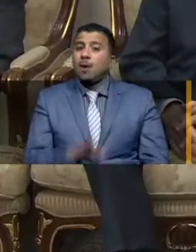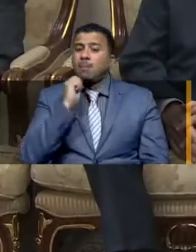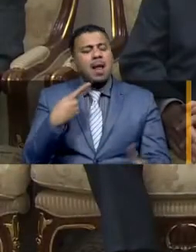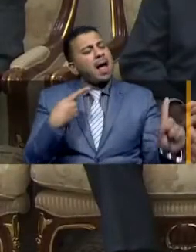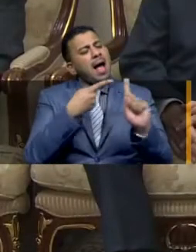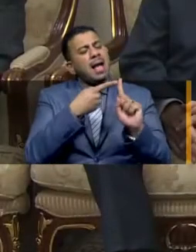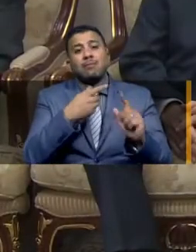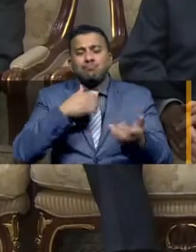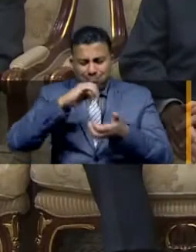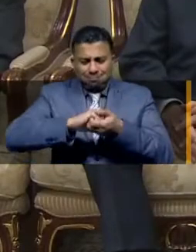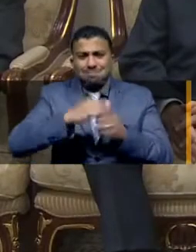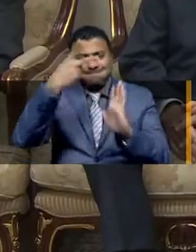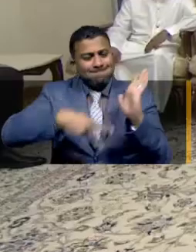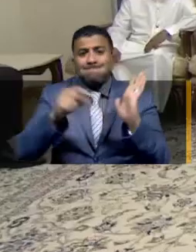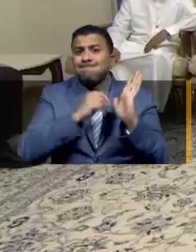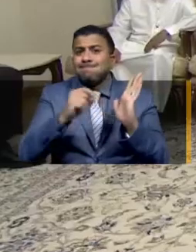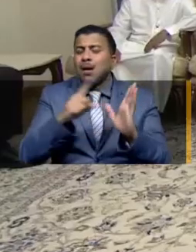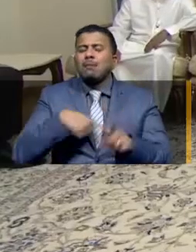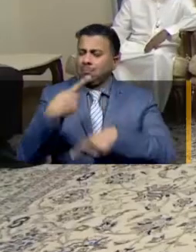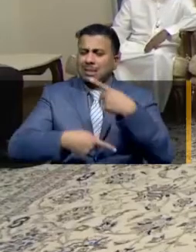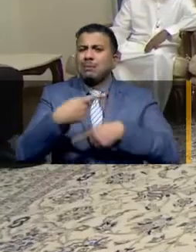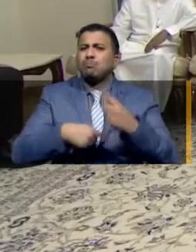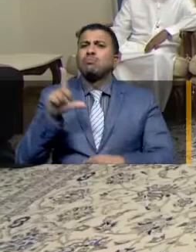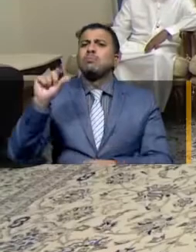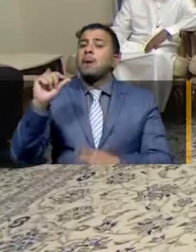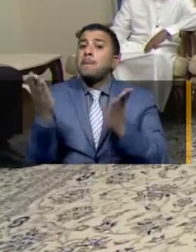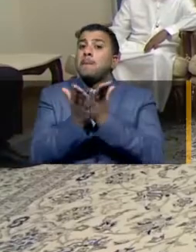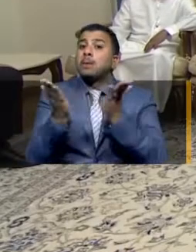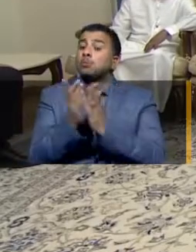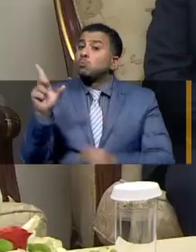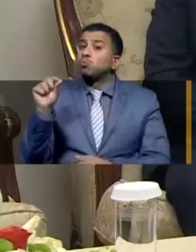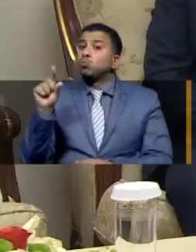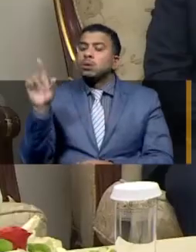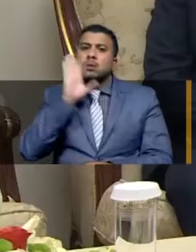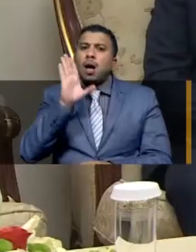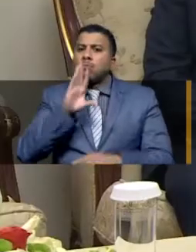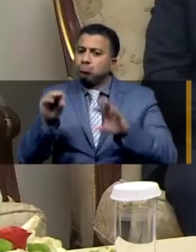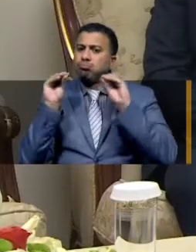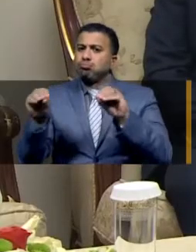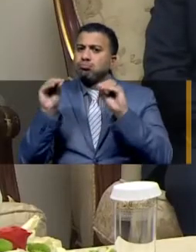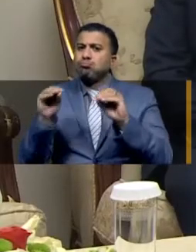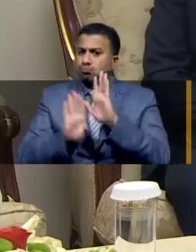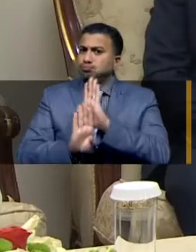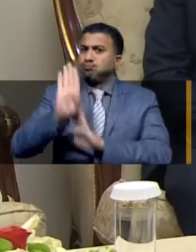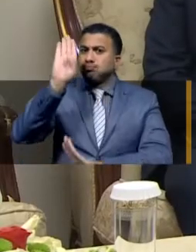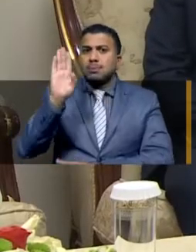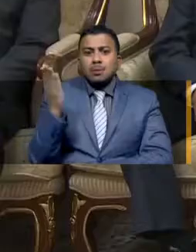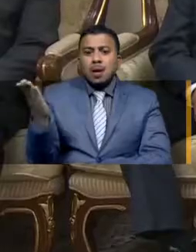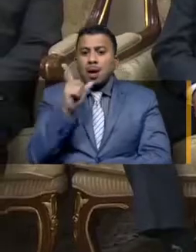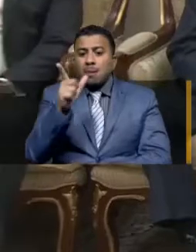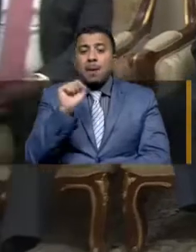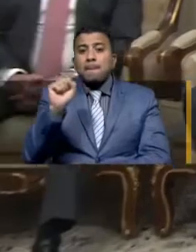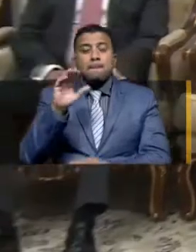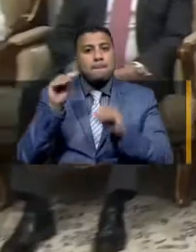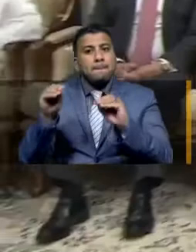أيضا الاتفاقية إلى استمرار الجودة التي تتميز بها المدرسة في مجال التعليم على المستوى العالمي، إذ يمتد